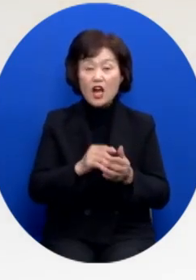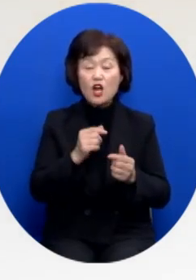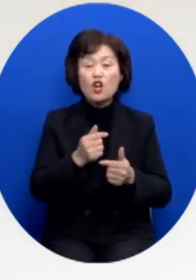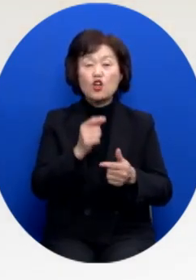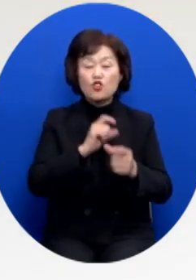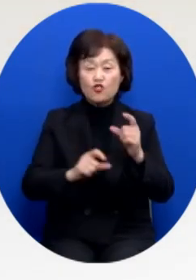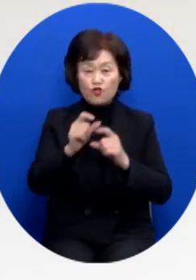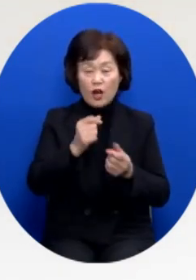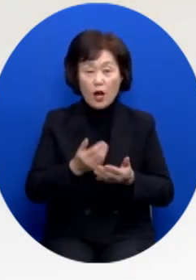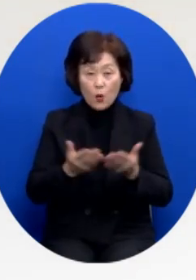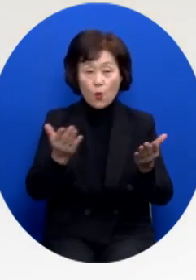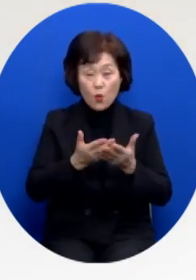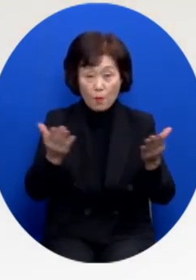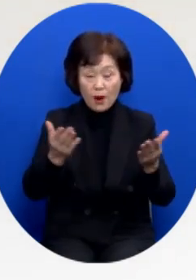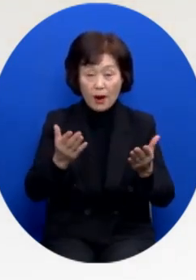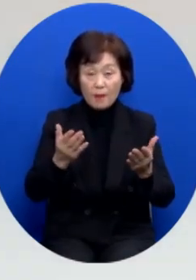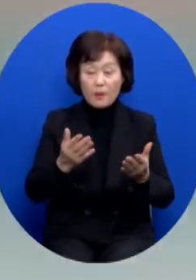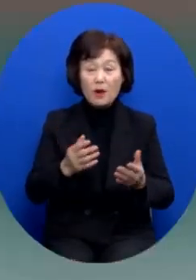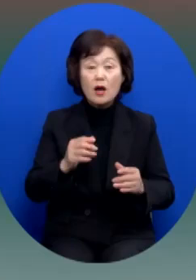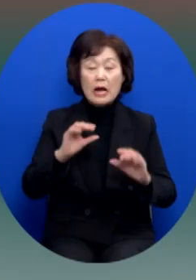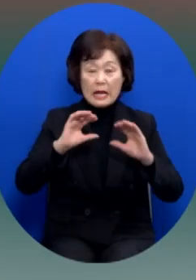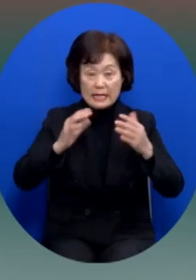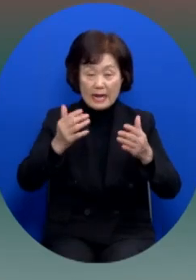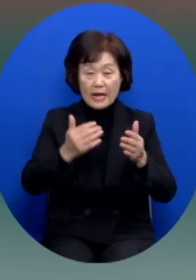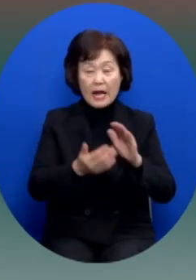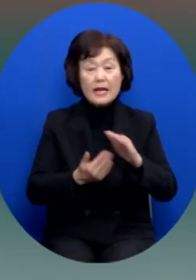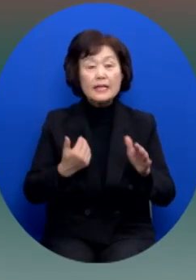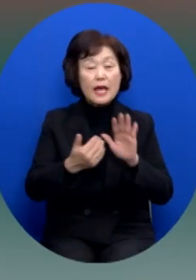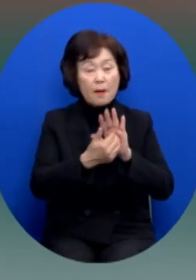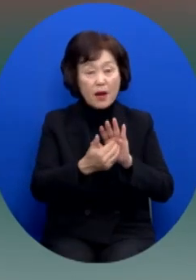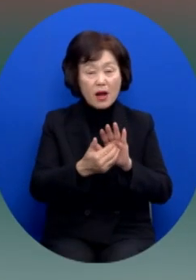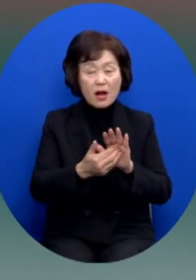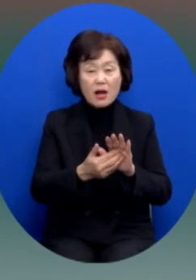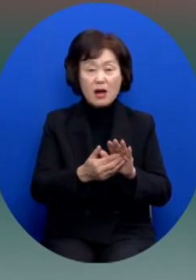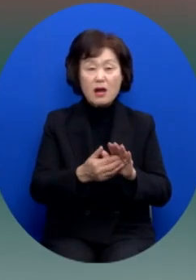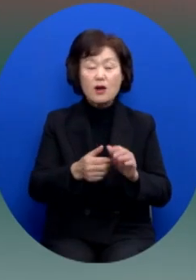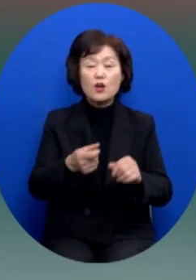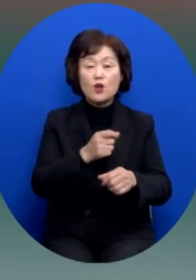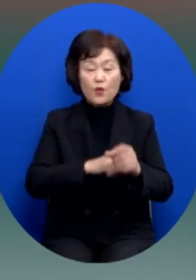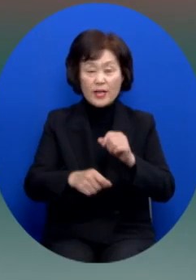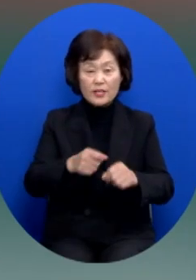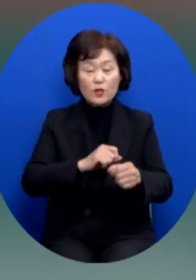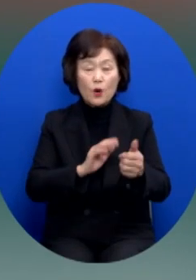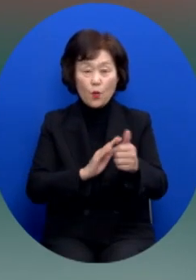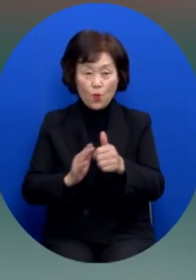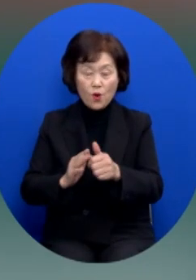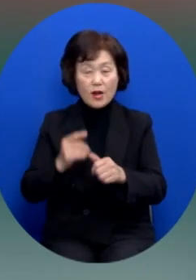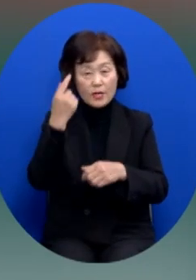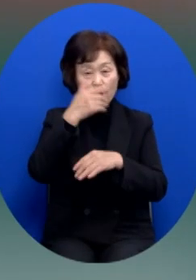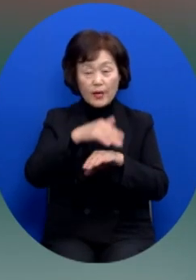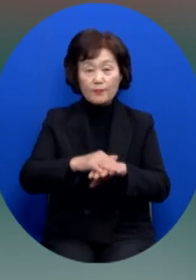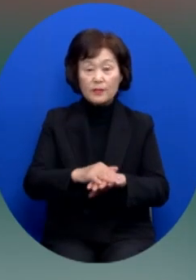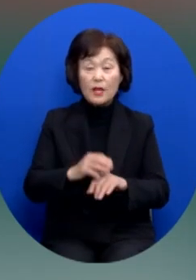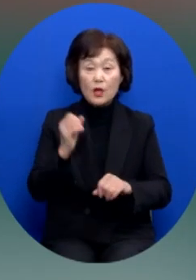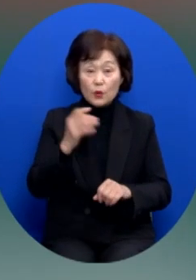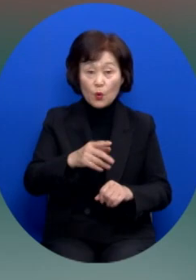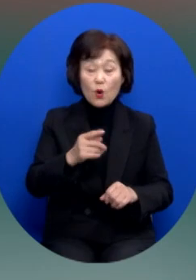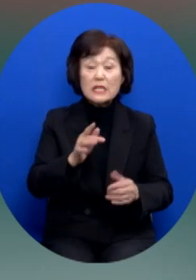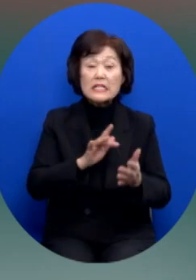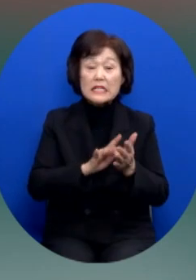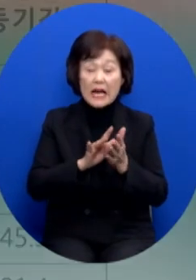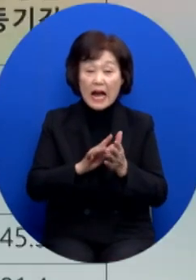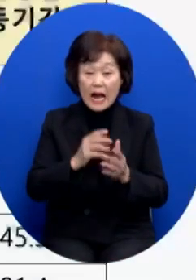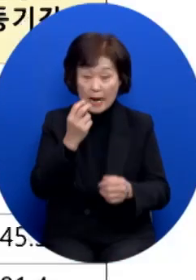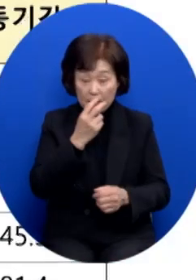한편 인플루엔자 국가 예방접종을 적극 권고할 계획입니다. 또 국가 항생제 내성정보 감시